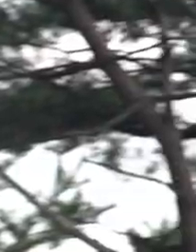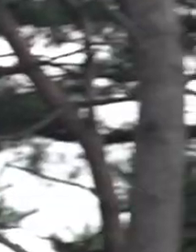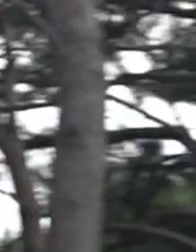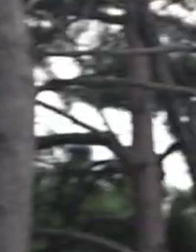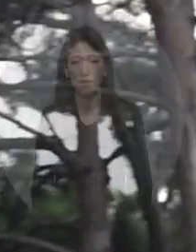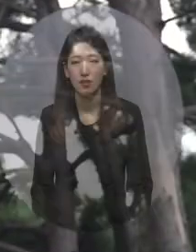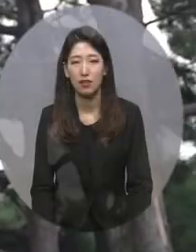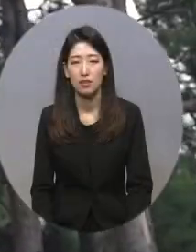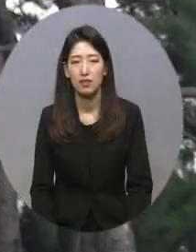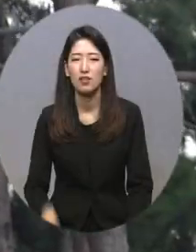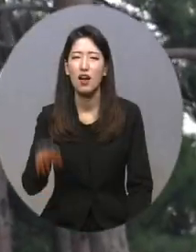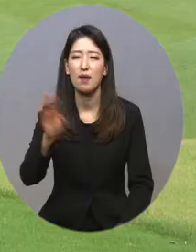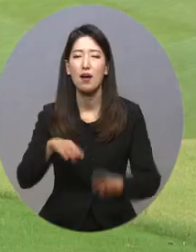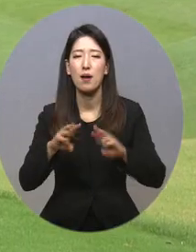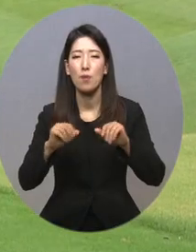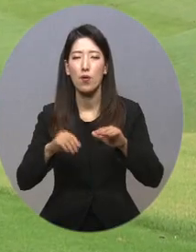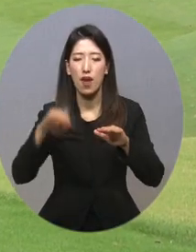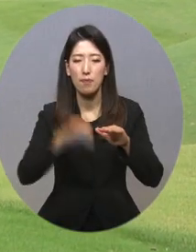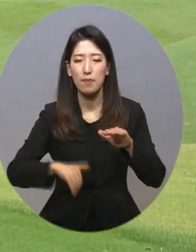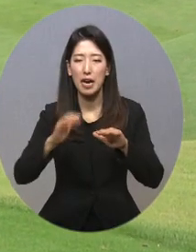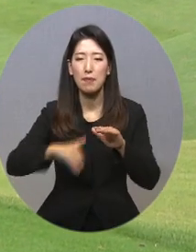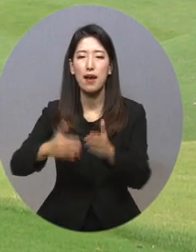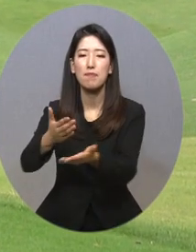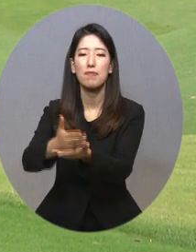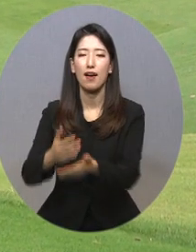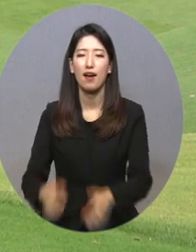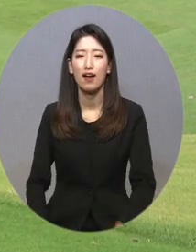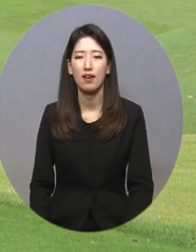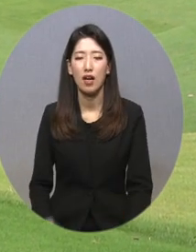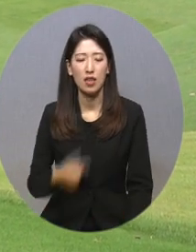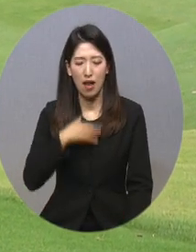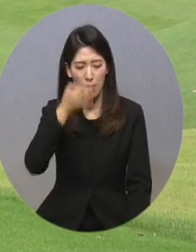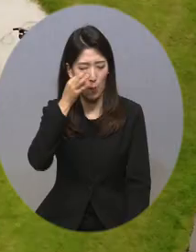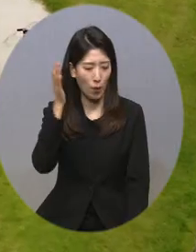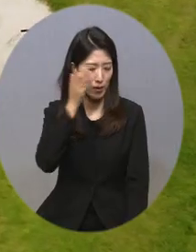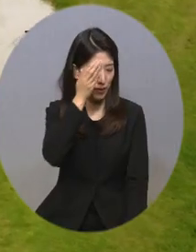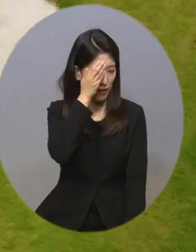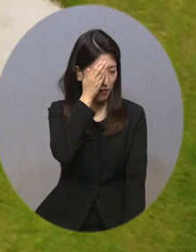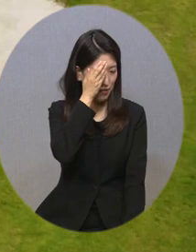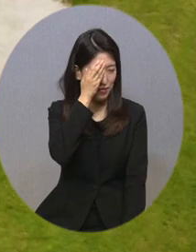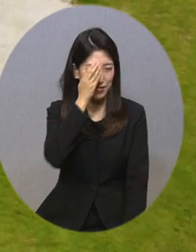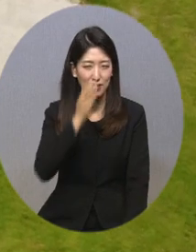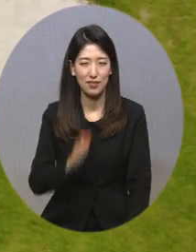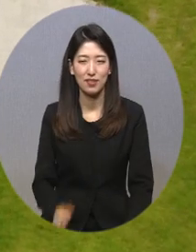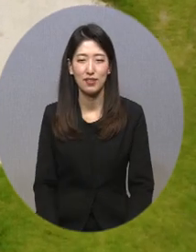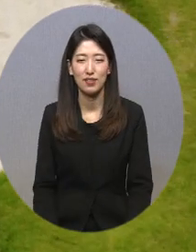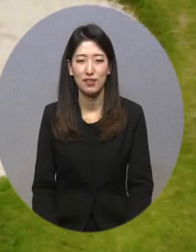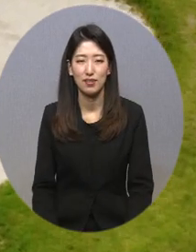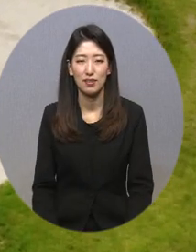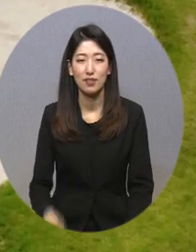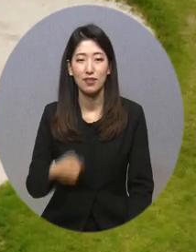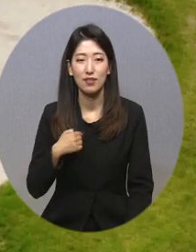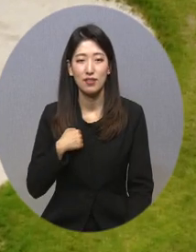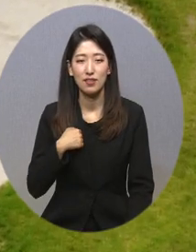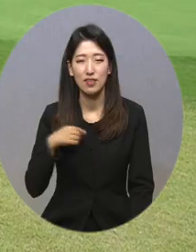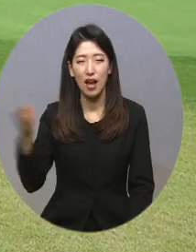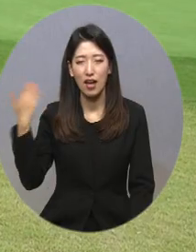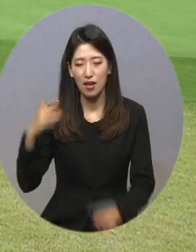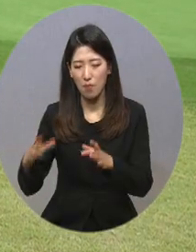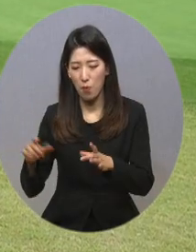오빠, 모래 그만 파. 나 더 이상 못 보겠다. 아까 퍼 병에서 뻥 병이 될